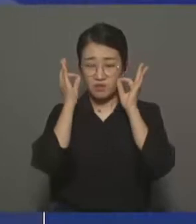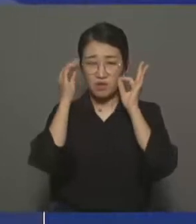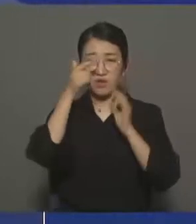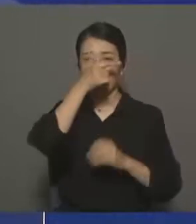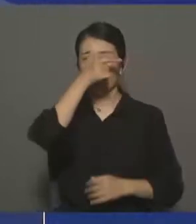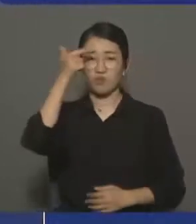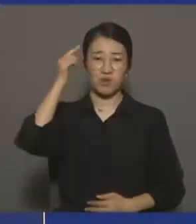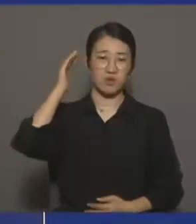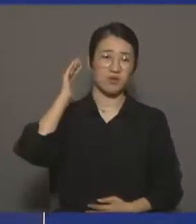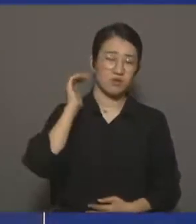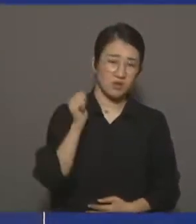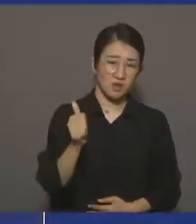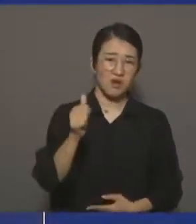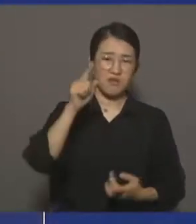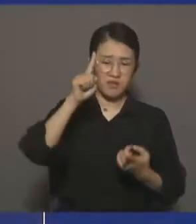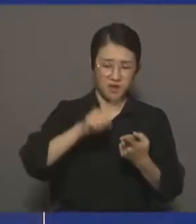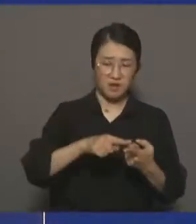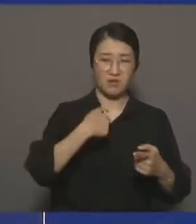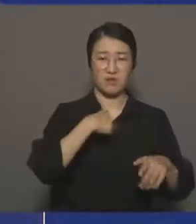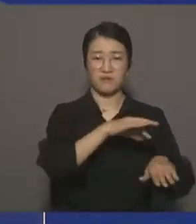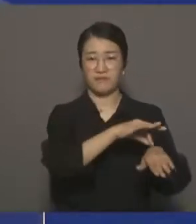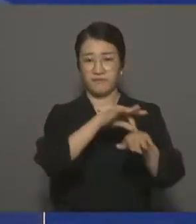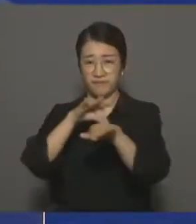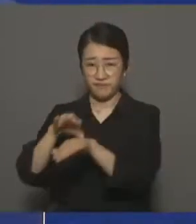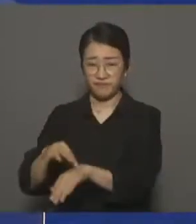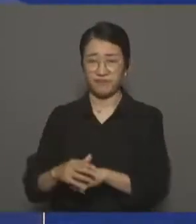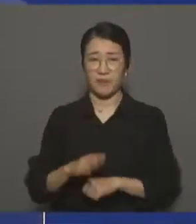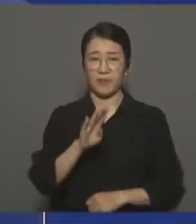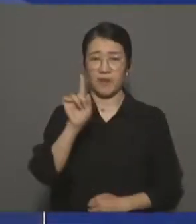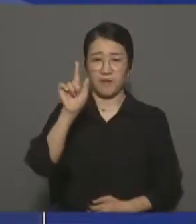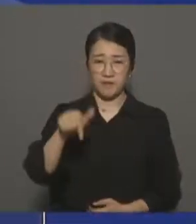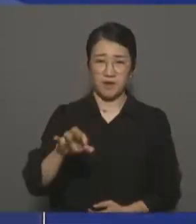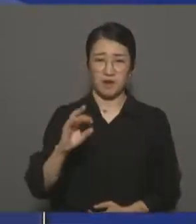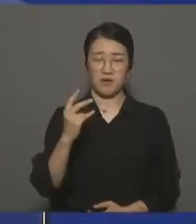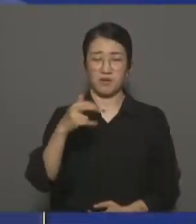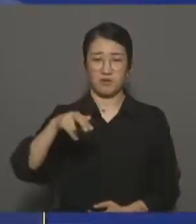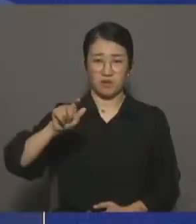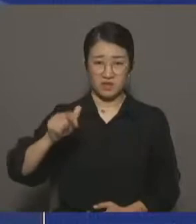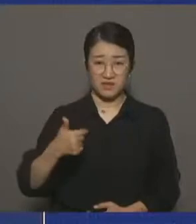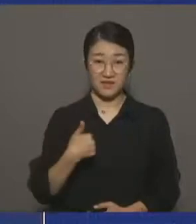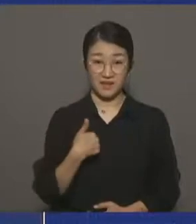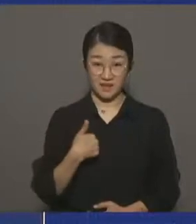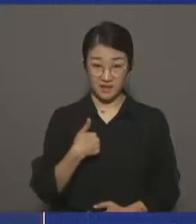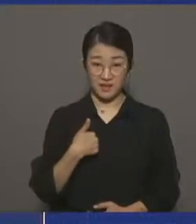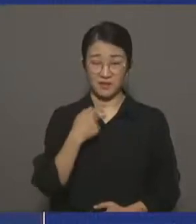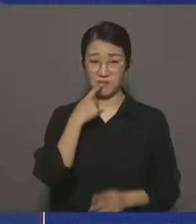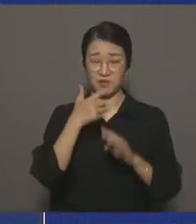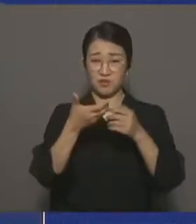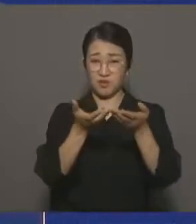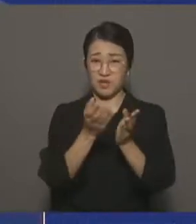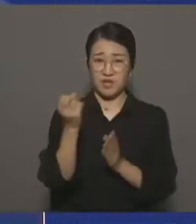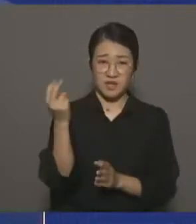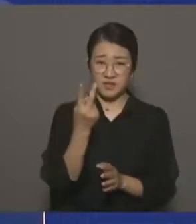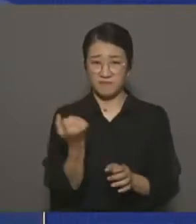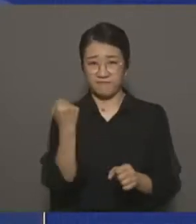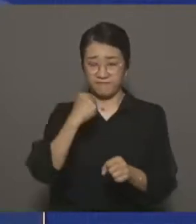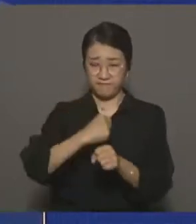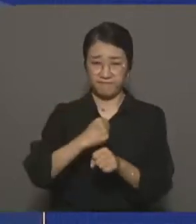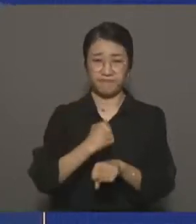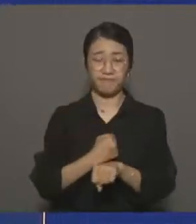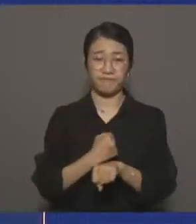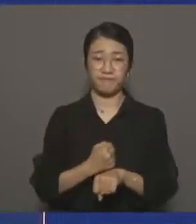정신, 그것을 그대로 이어가겠습니다. 박용진의 선당우사 노선으로 민주당을 다시 일으켜 세우겠습니다.